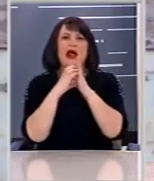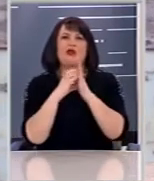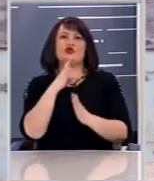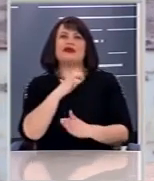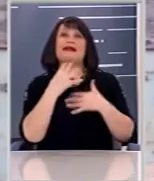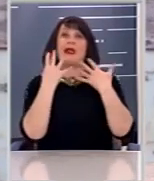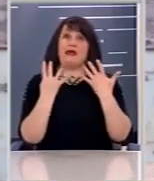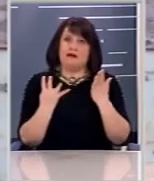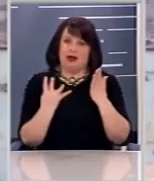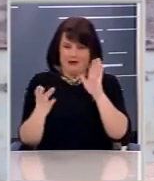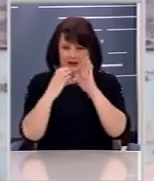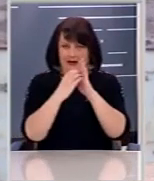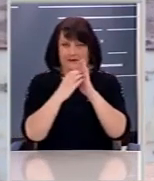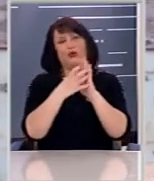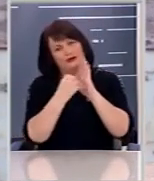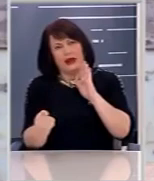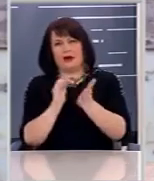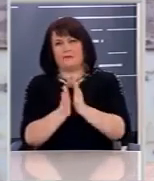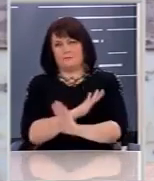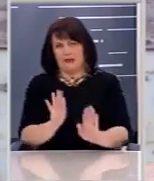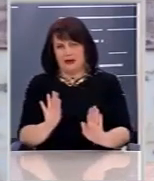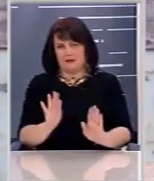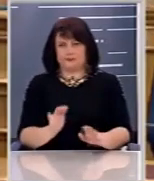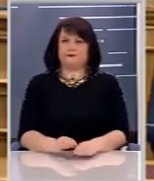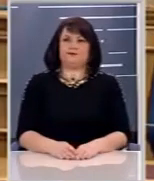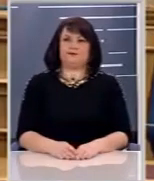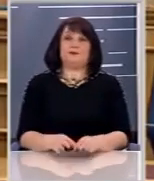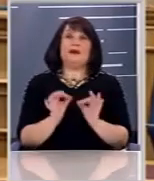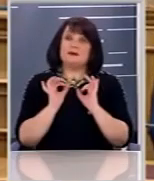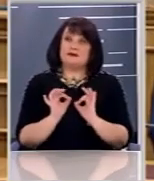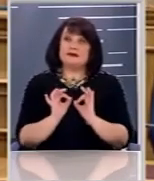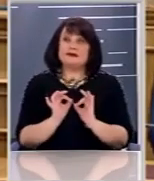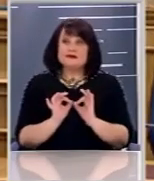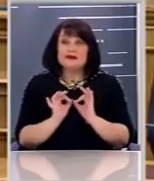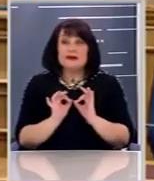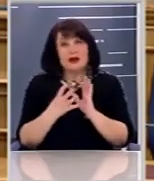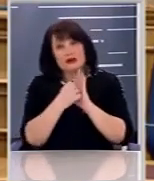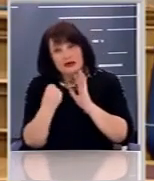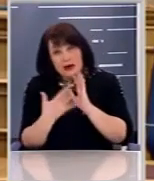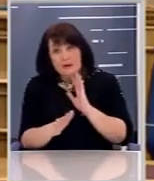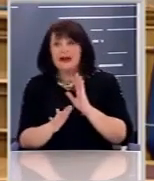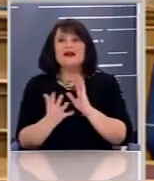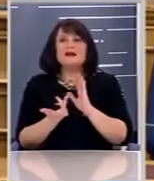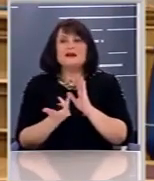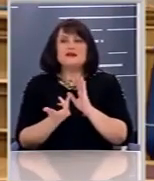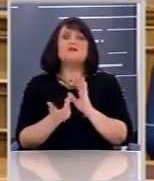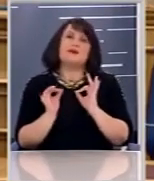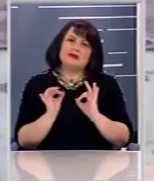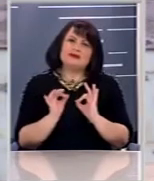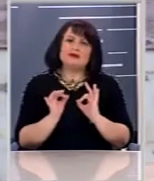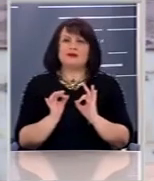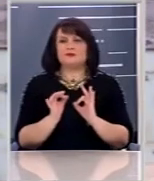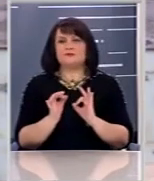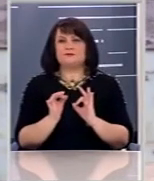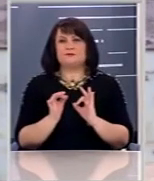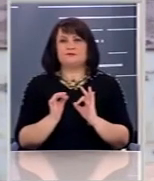49 αποσύρθηκε. Βεβαίως αποσύρθηκε, αλλά σε